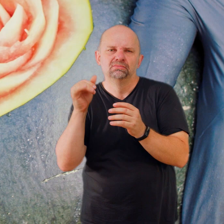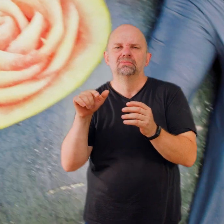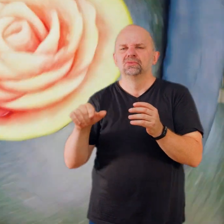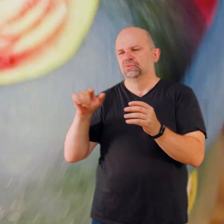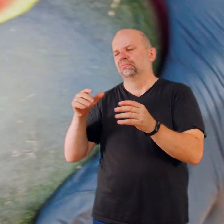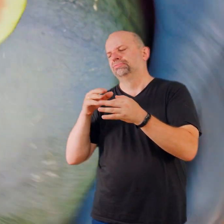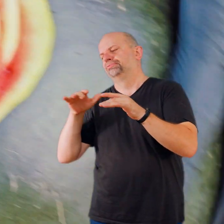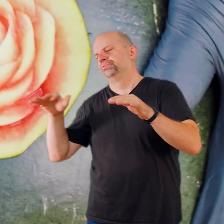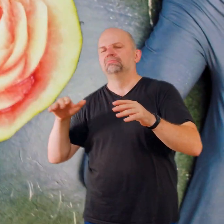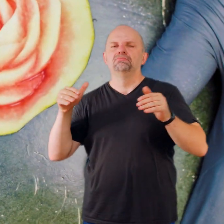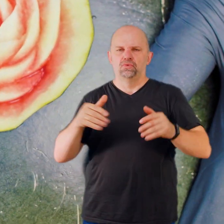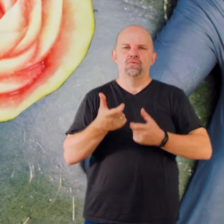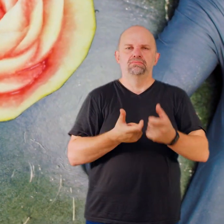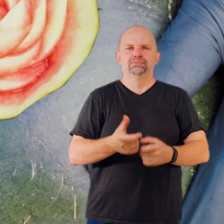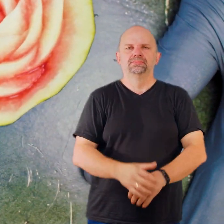wykonujemy.